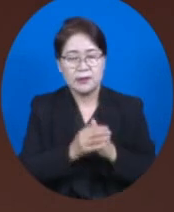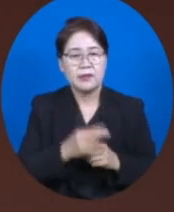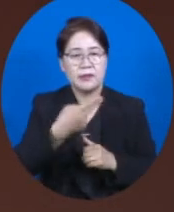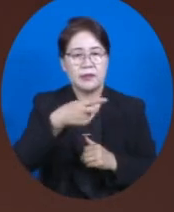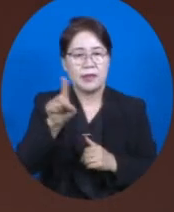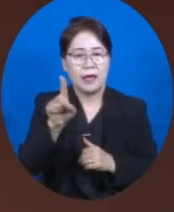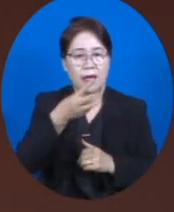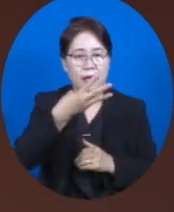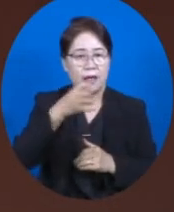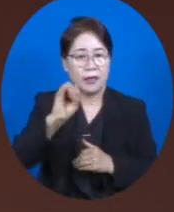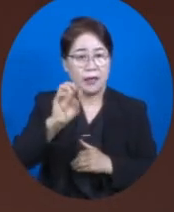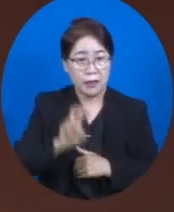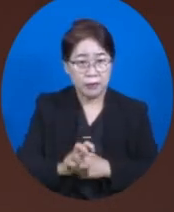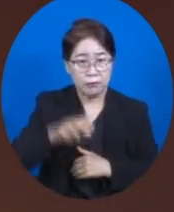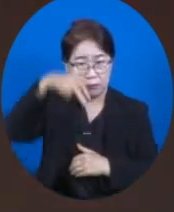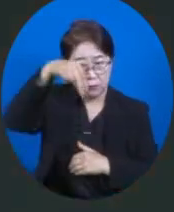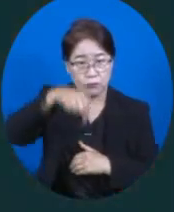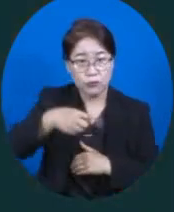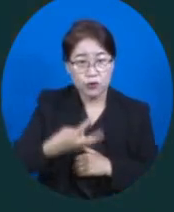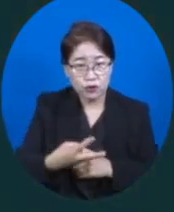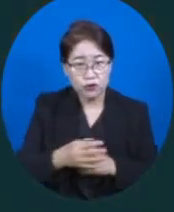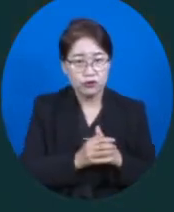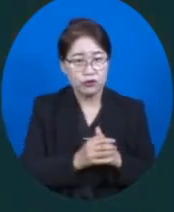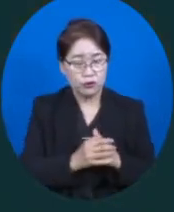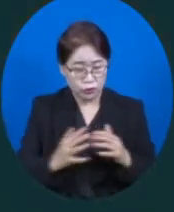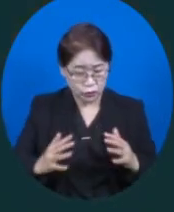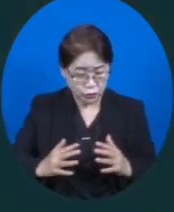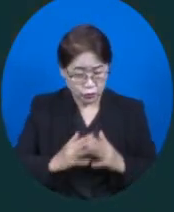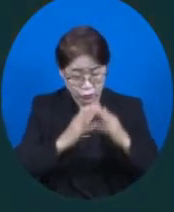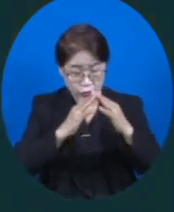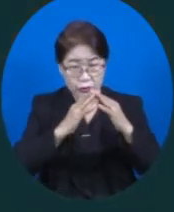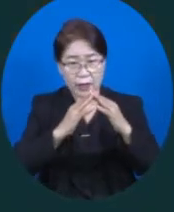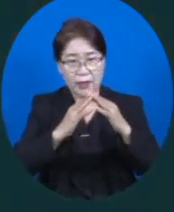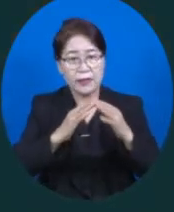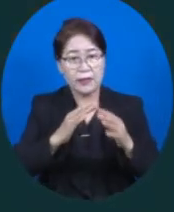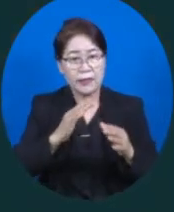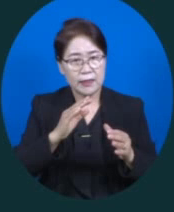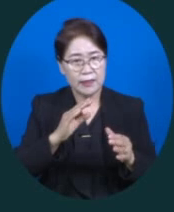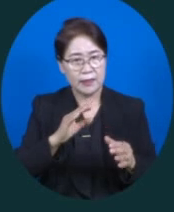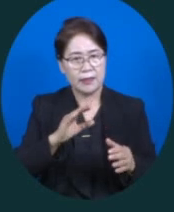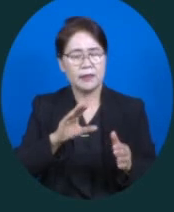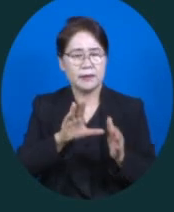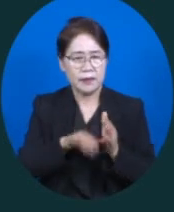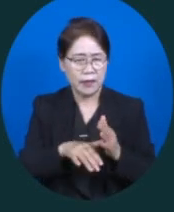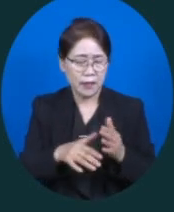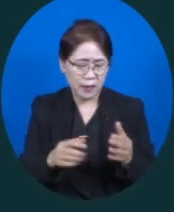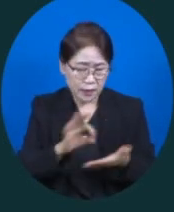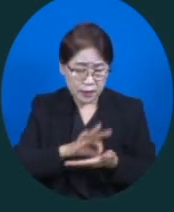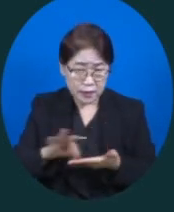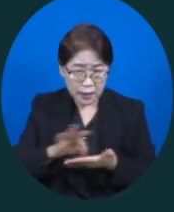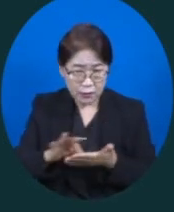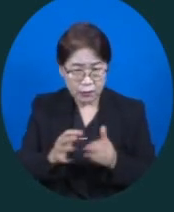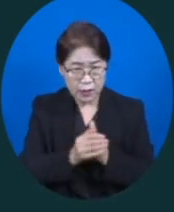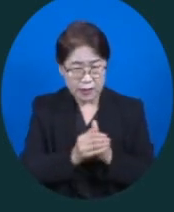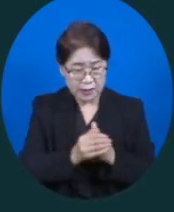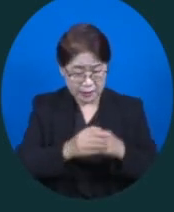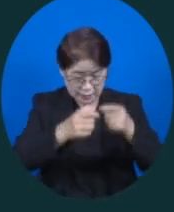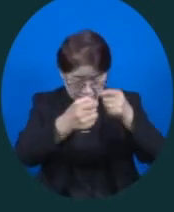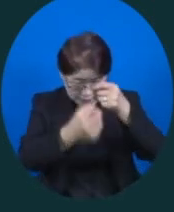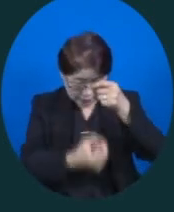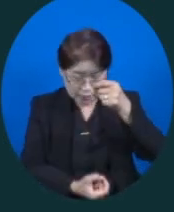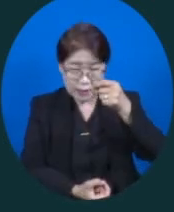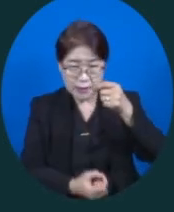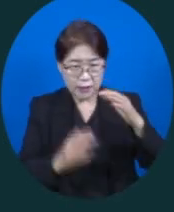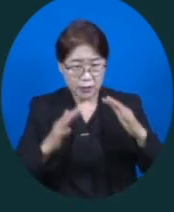아세요 다림질이라고 하는 것은 건축할 때 사용되는 추가 달려 있는 시대 추가 달려 있는